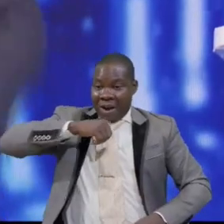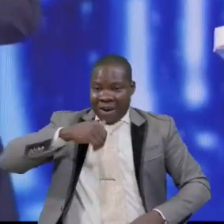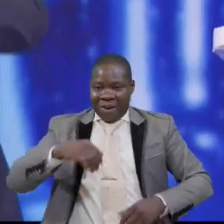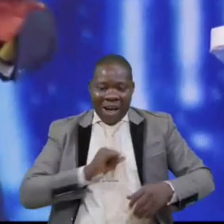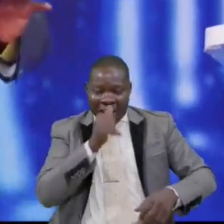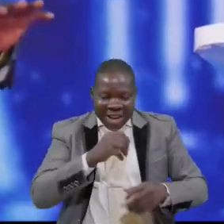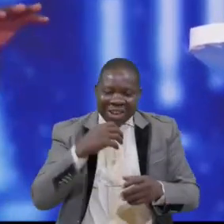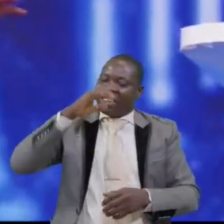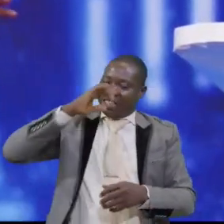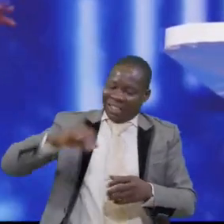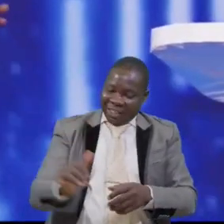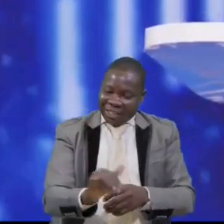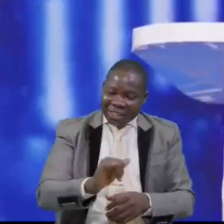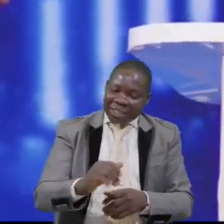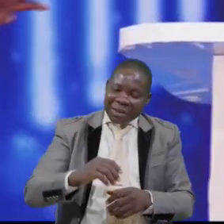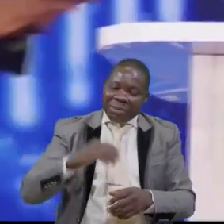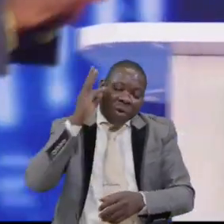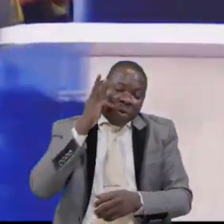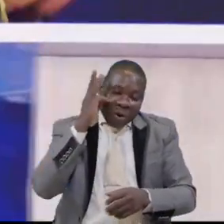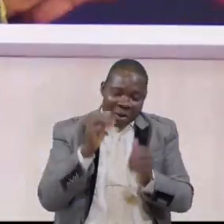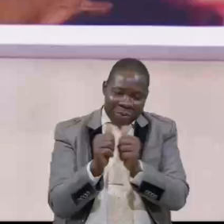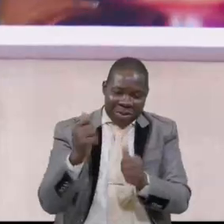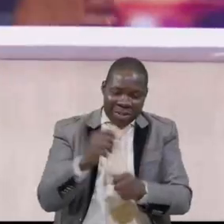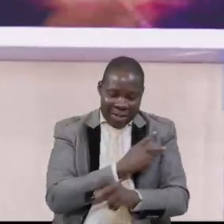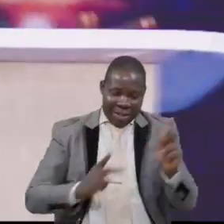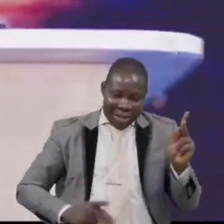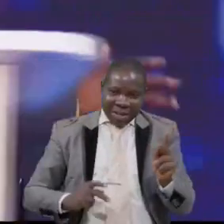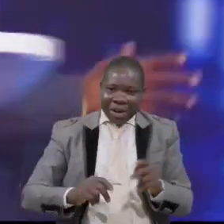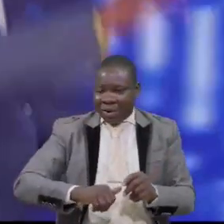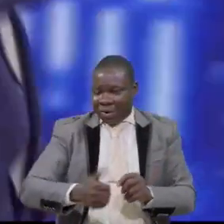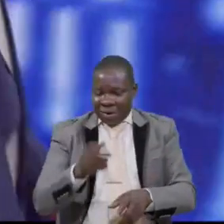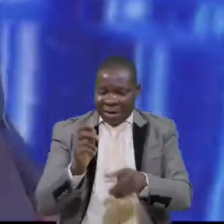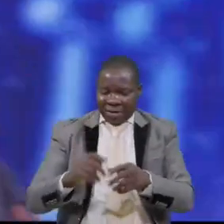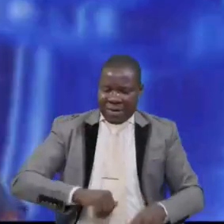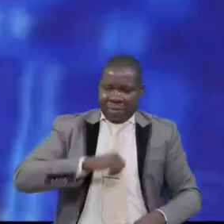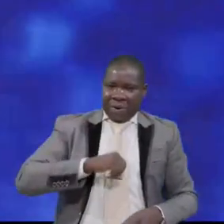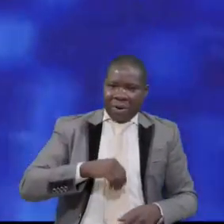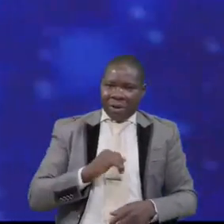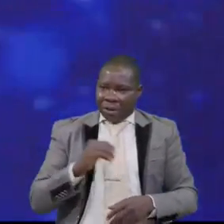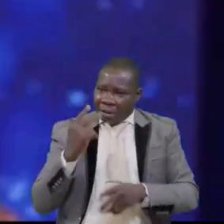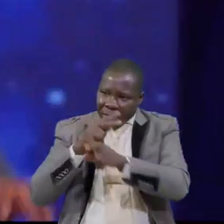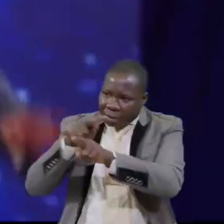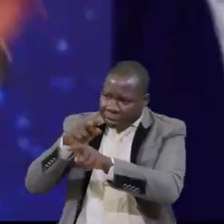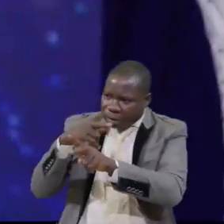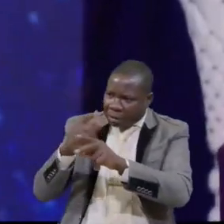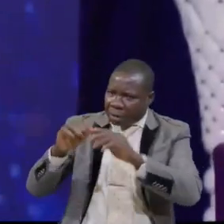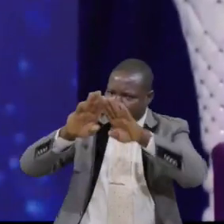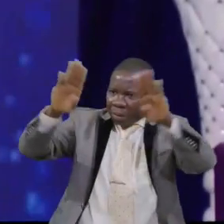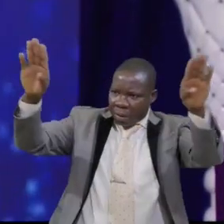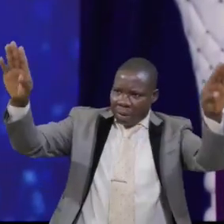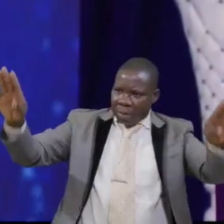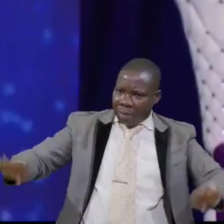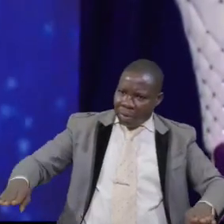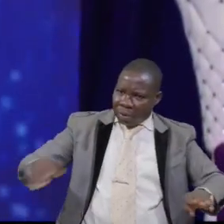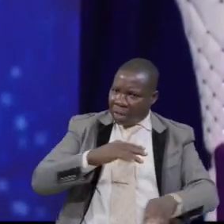boit. Oh, les autres étaient contents, fiers. Et ils regardaient le tableau. Ils voyaient le